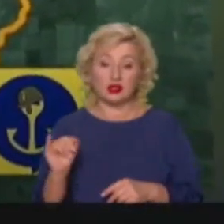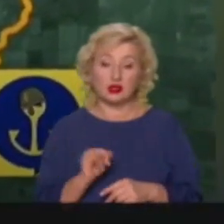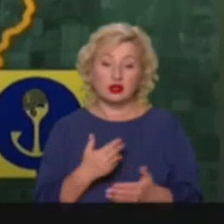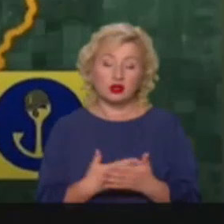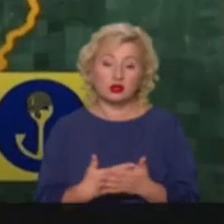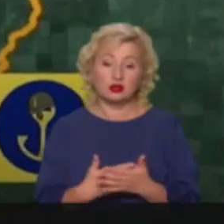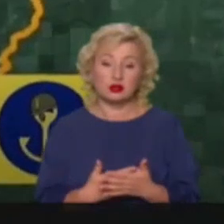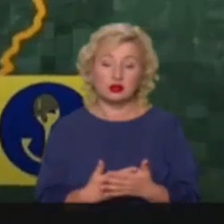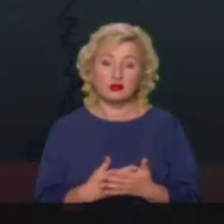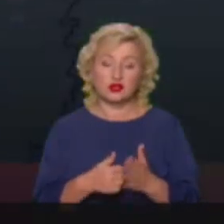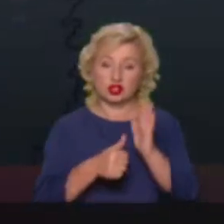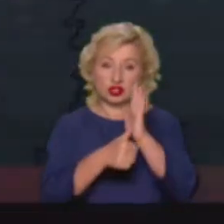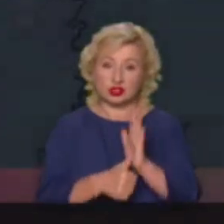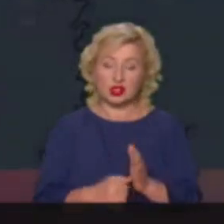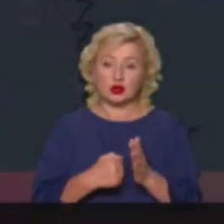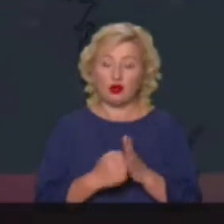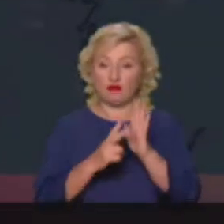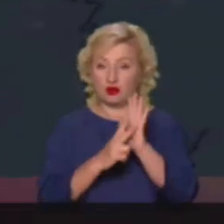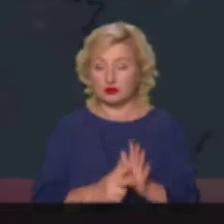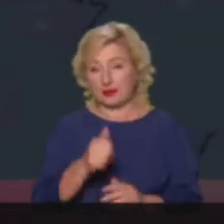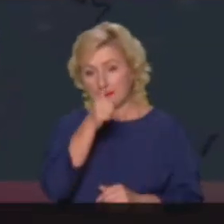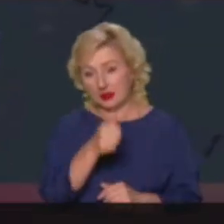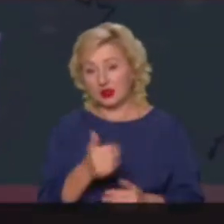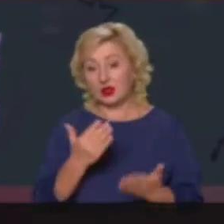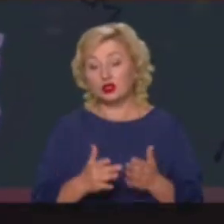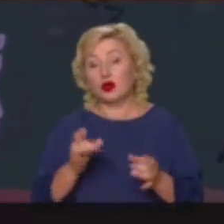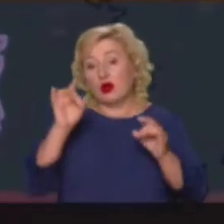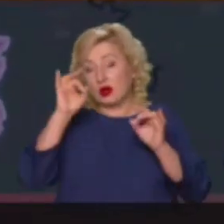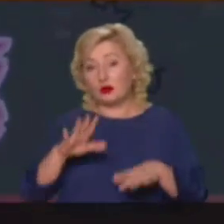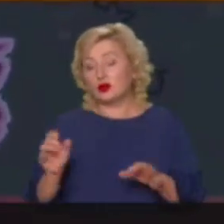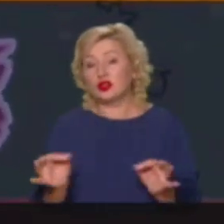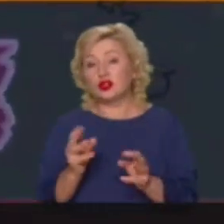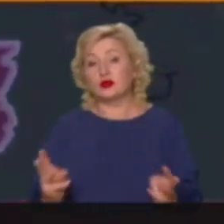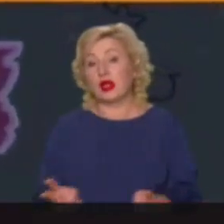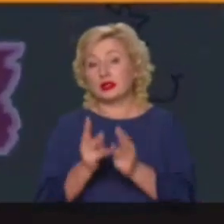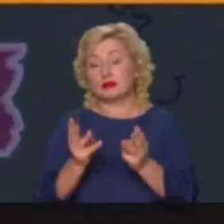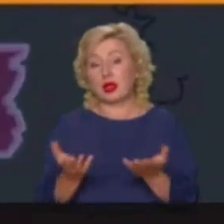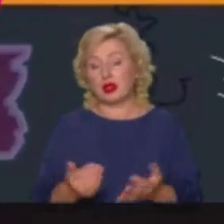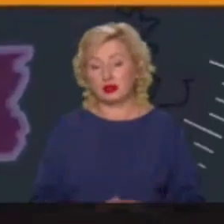воно триматиме від 6 до 8 місяців. Це знову ж таки, якщо там раптом щось не спалахне.